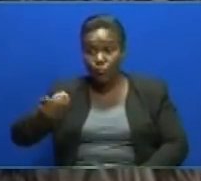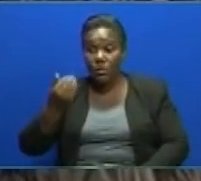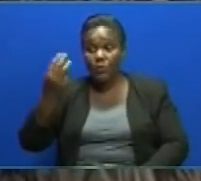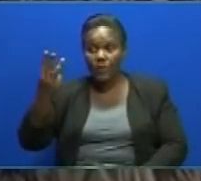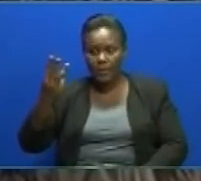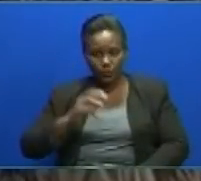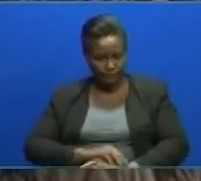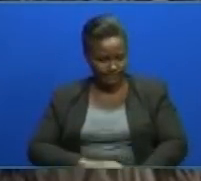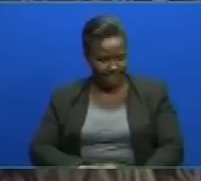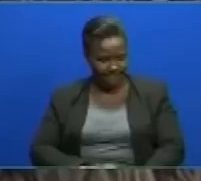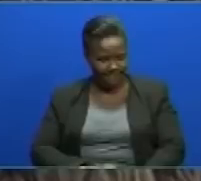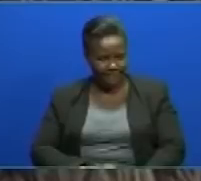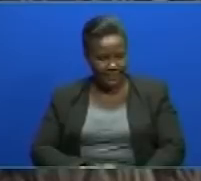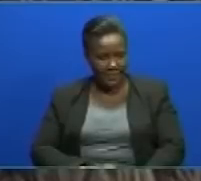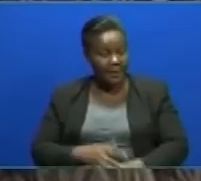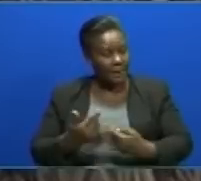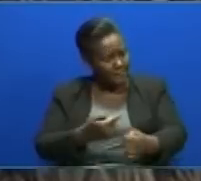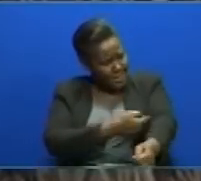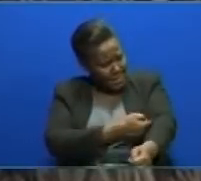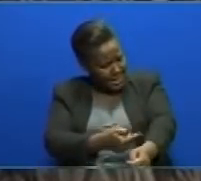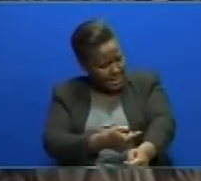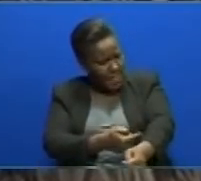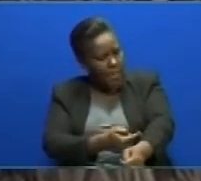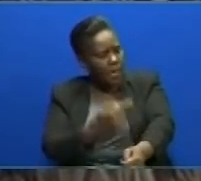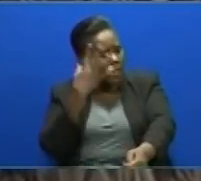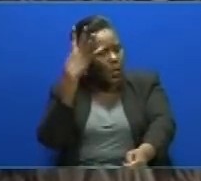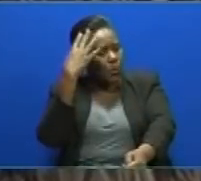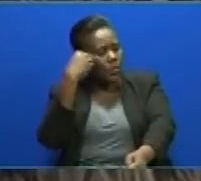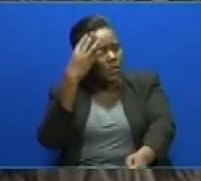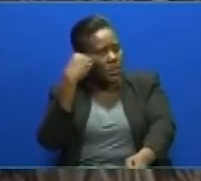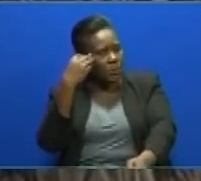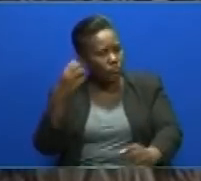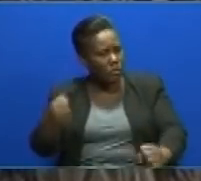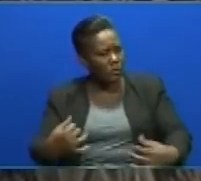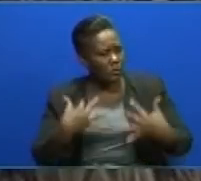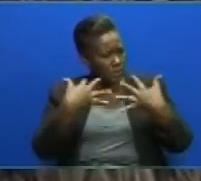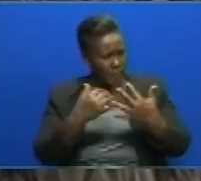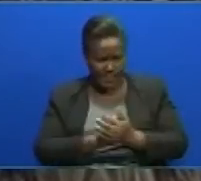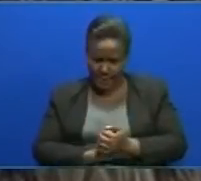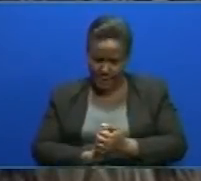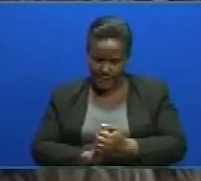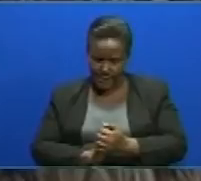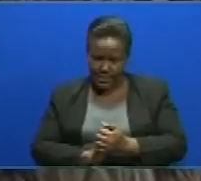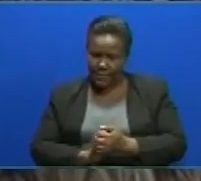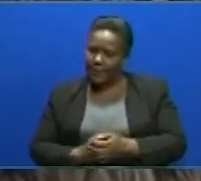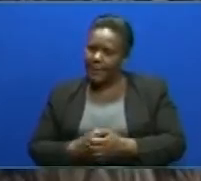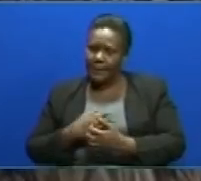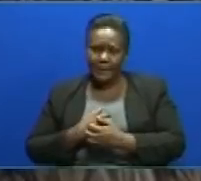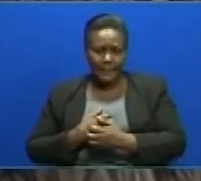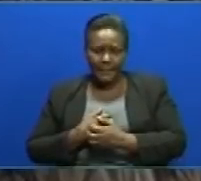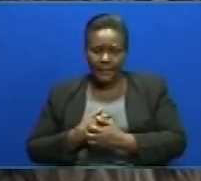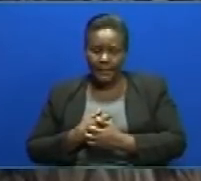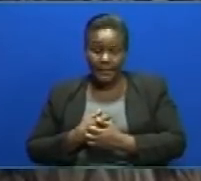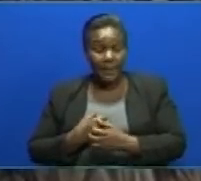Baada ya kugundulika nikapata matatizo ya kupata kuumwa TB.